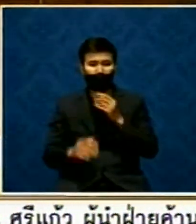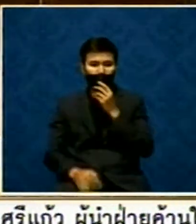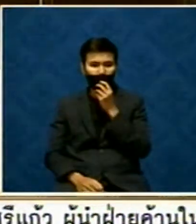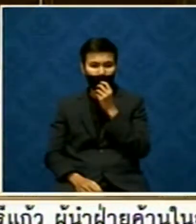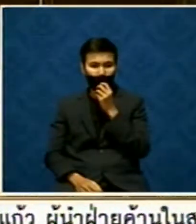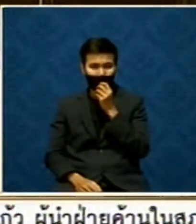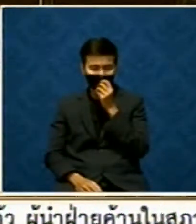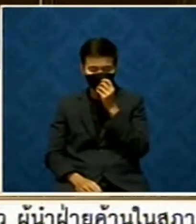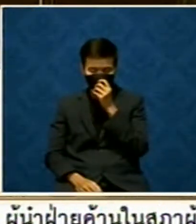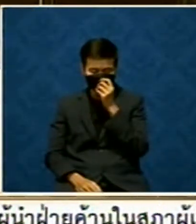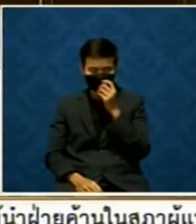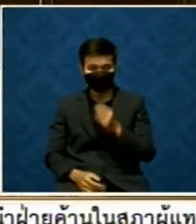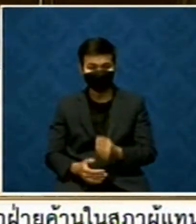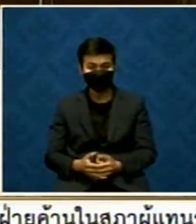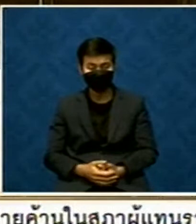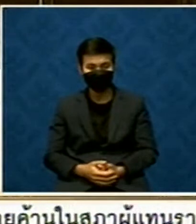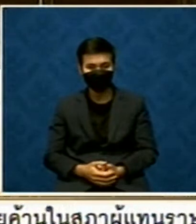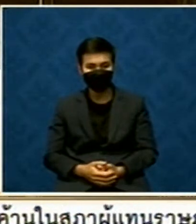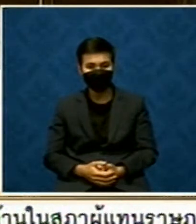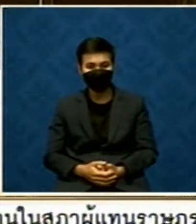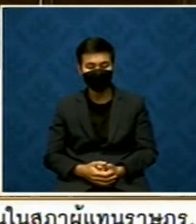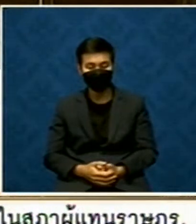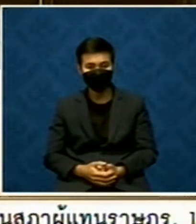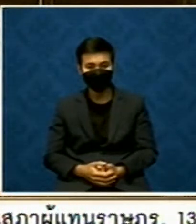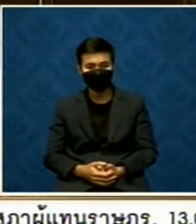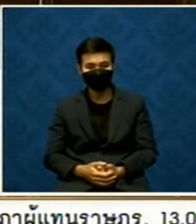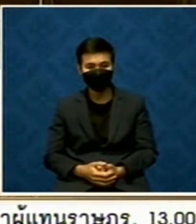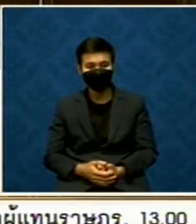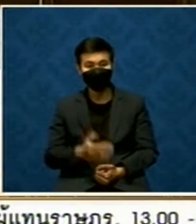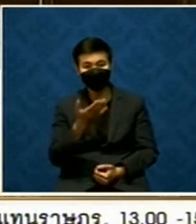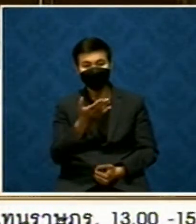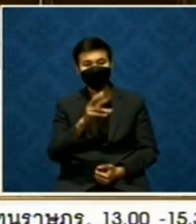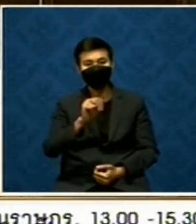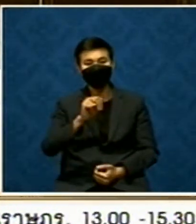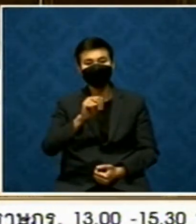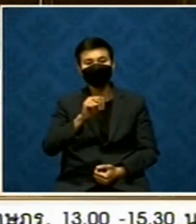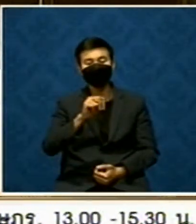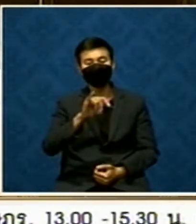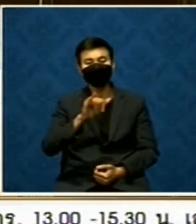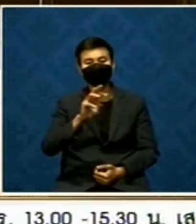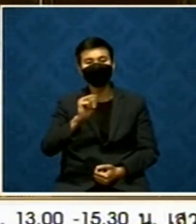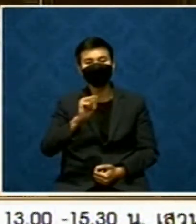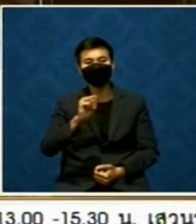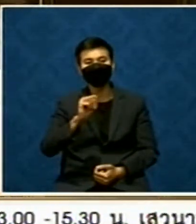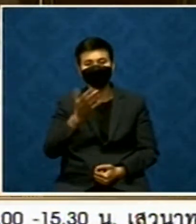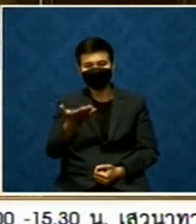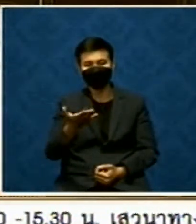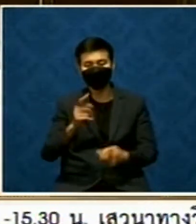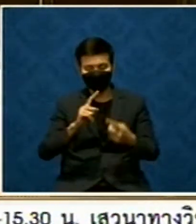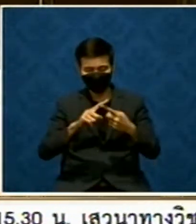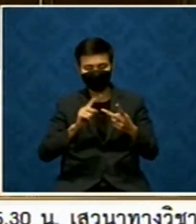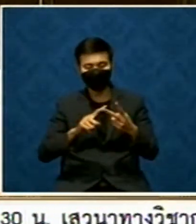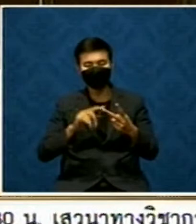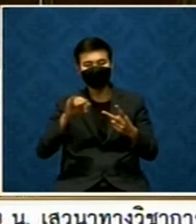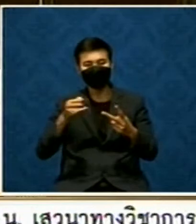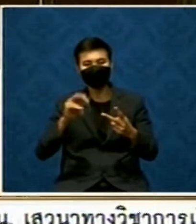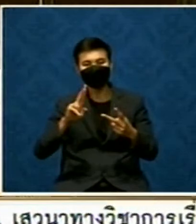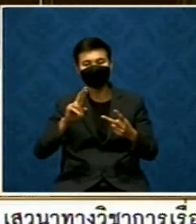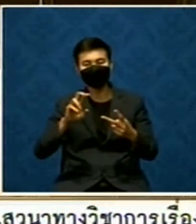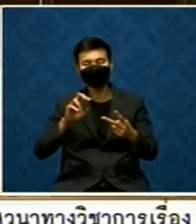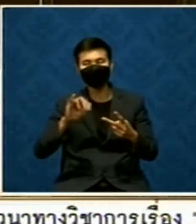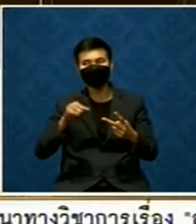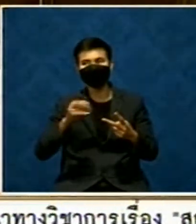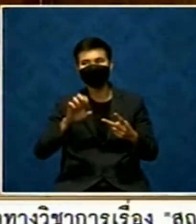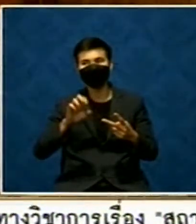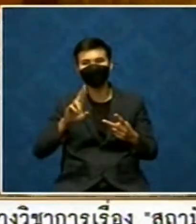าคิดว่าคุณธรรมนัส ว่าเป็นฝีมือผู้มีบารมีนอกฝ่ายค้านซึ่งอันนี้เป็นศัพท์ใหม่เราเคยได้ยินคำนี้มาก่อนแต่ว่ามันไม่ได้ใช้กับฝ่